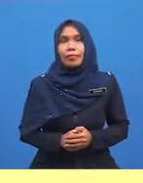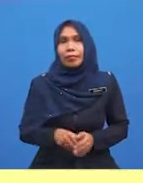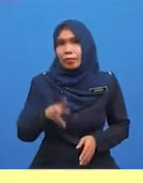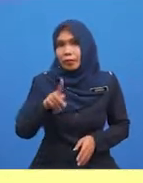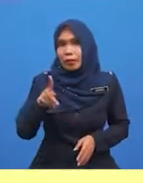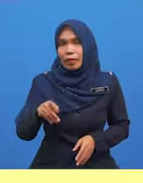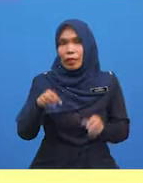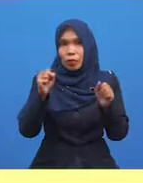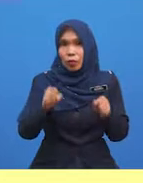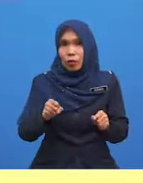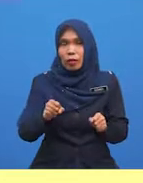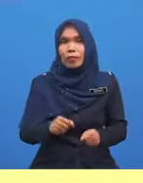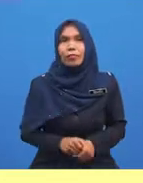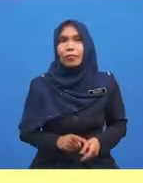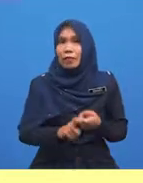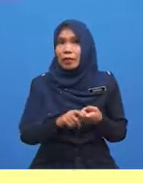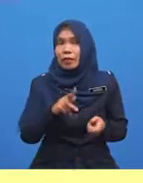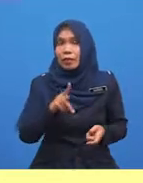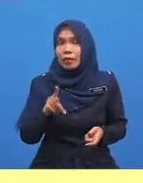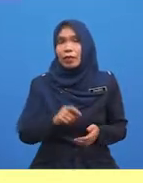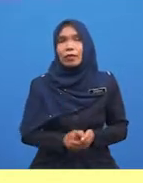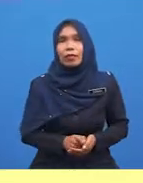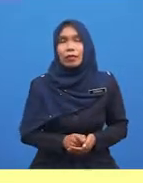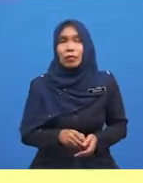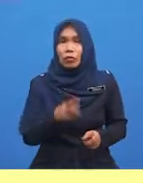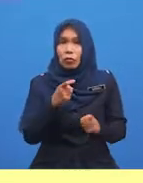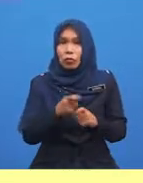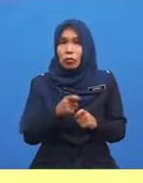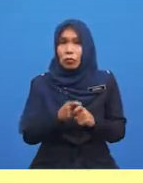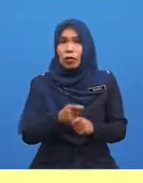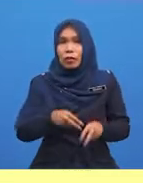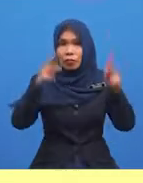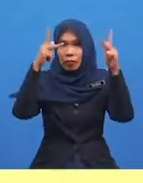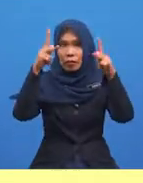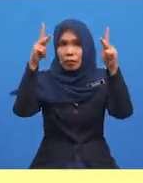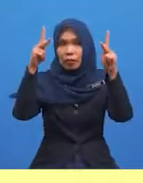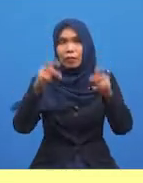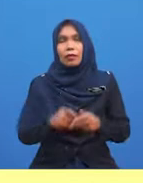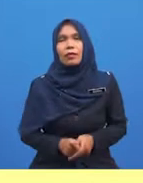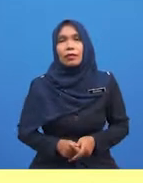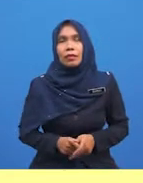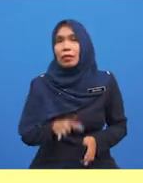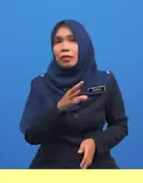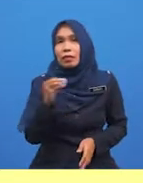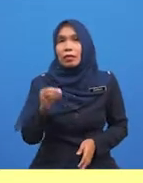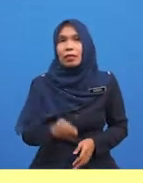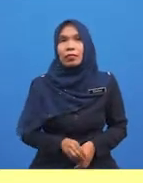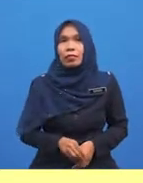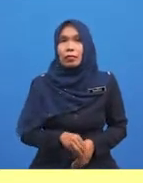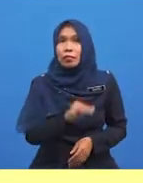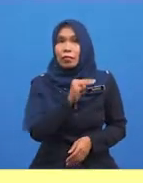boleh mengaitkan dengan peranan Perdana Menteri dan menteri-menteri dalam kabinet